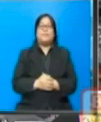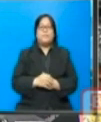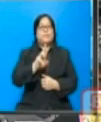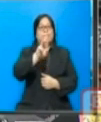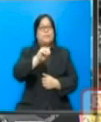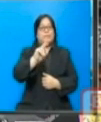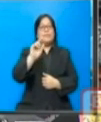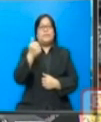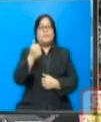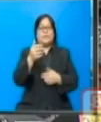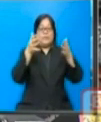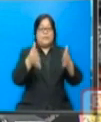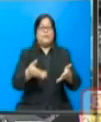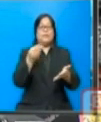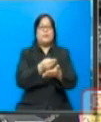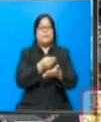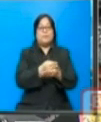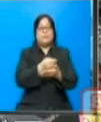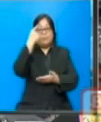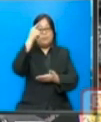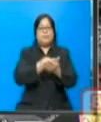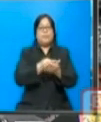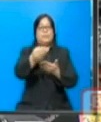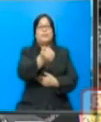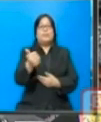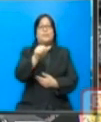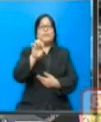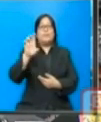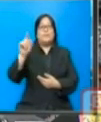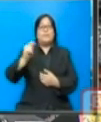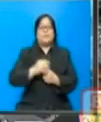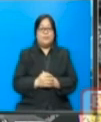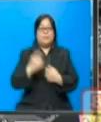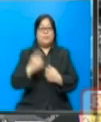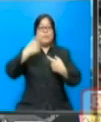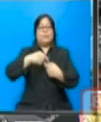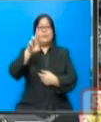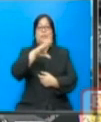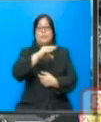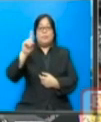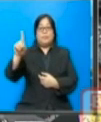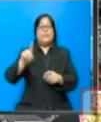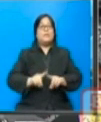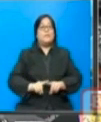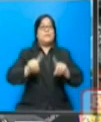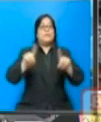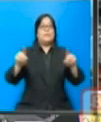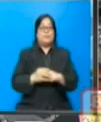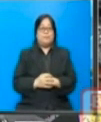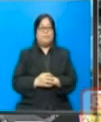rancangan melesi ke-10 bagi jumlah peruntukkan untuk pembelian peralatan ESET berkaitan arendi perbedaan